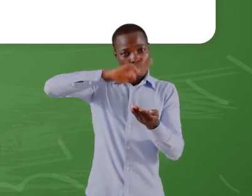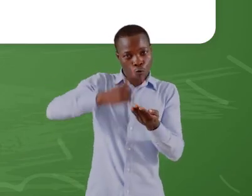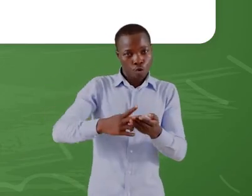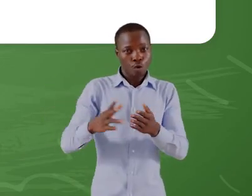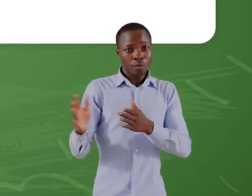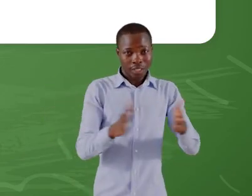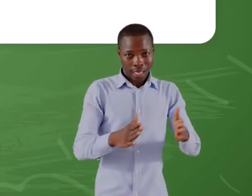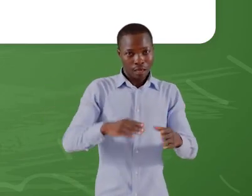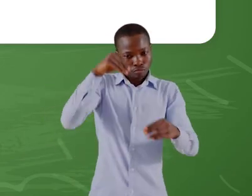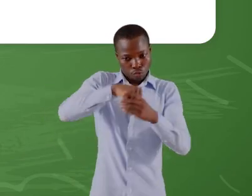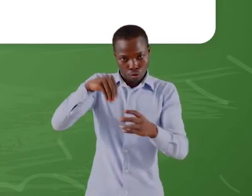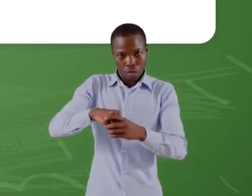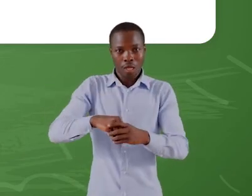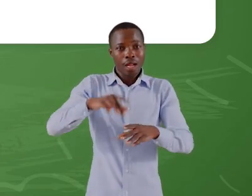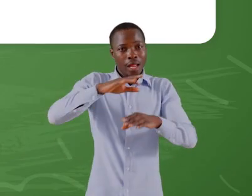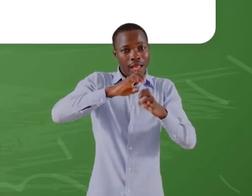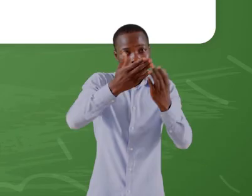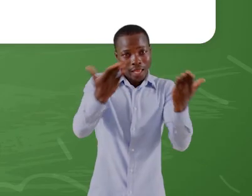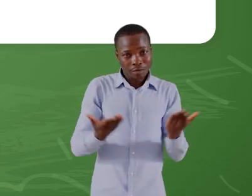espaces libres de ce sol.